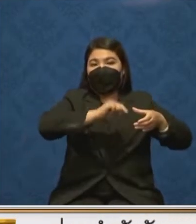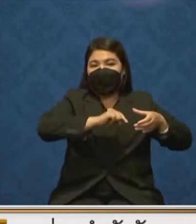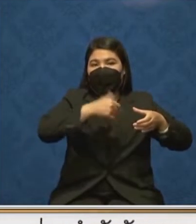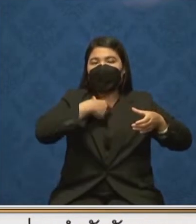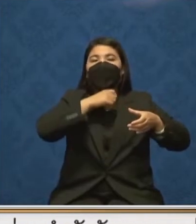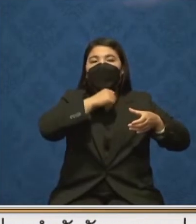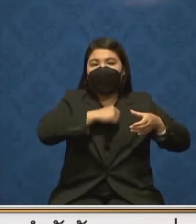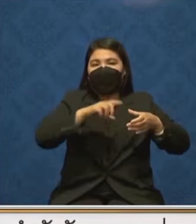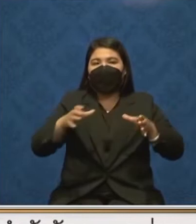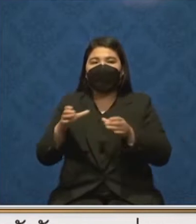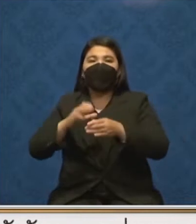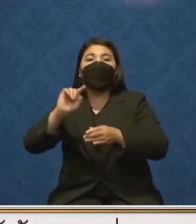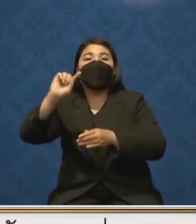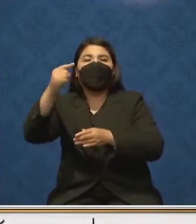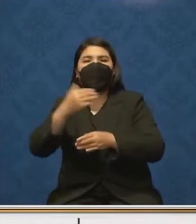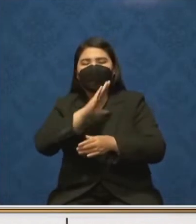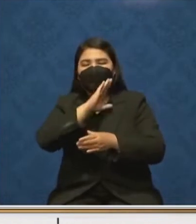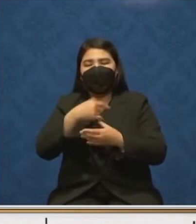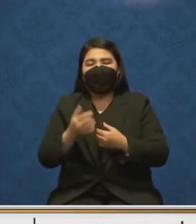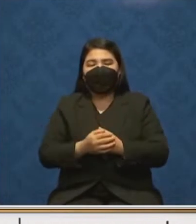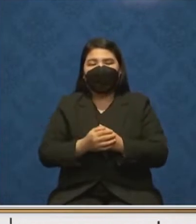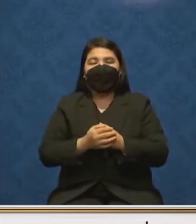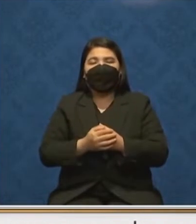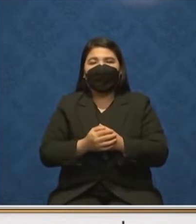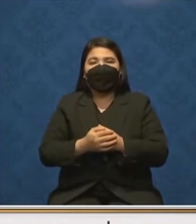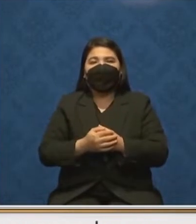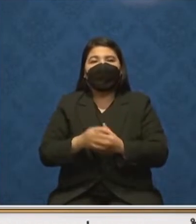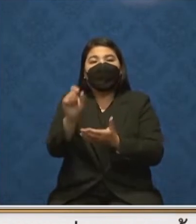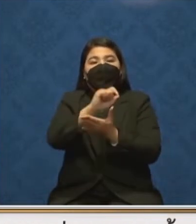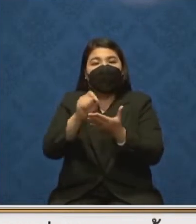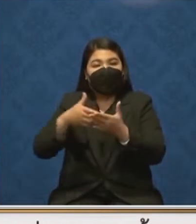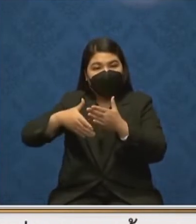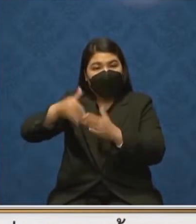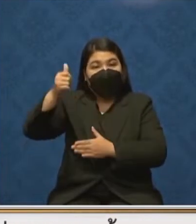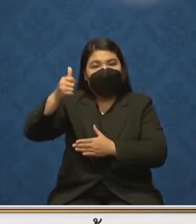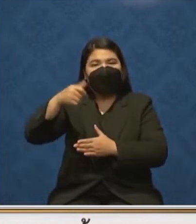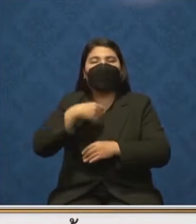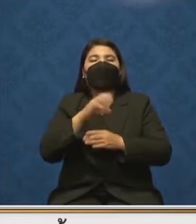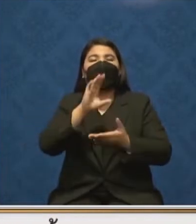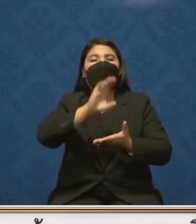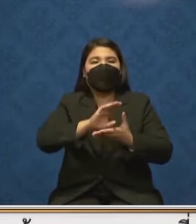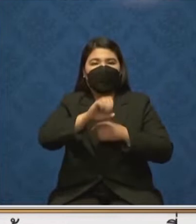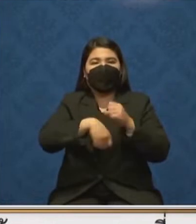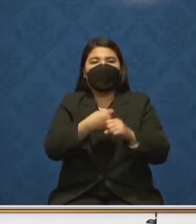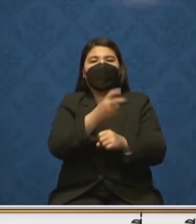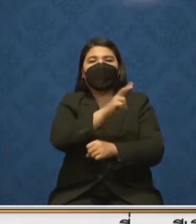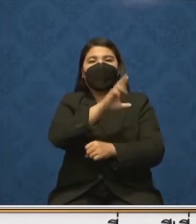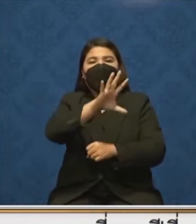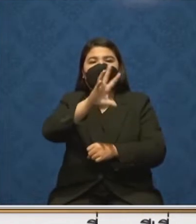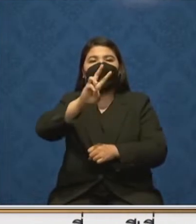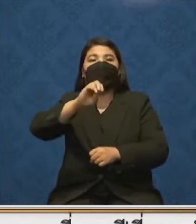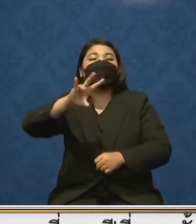ยัไม่พอค่เพาร่างนี้ผ่านไปได้งบว่ารนผ่าน